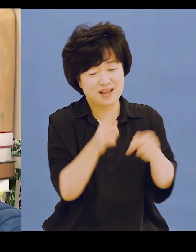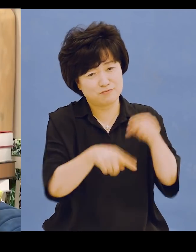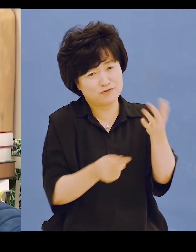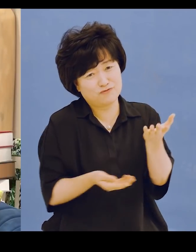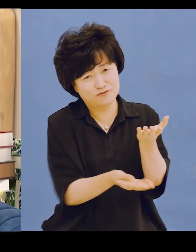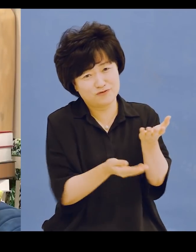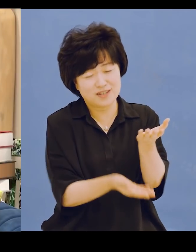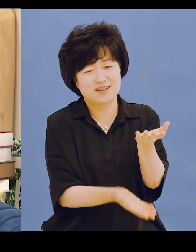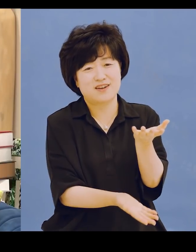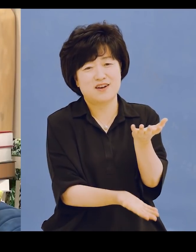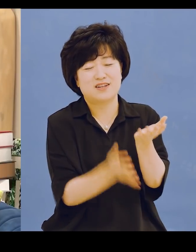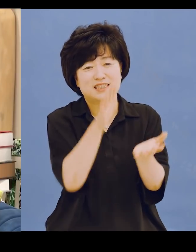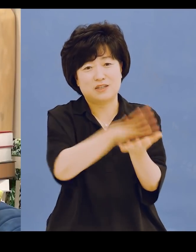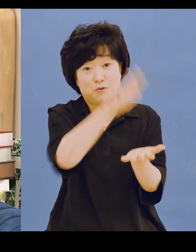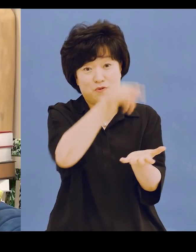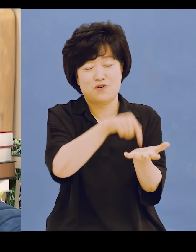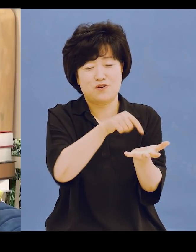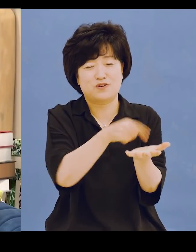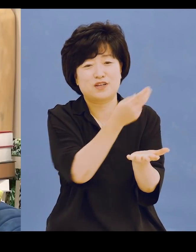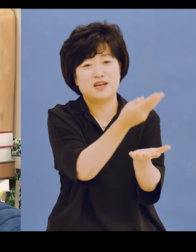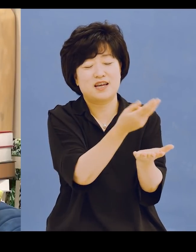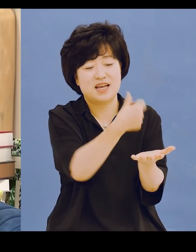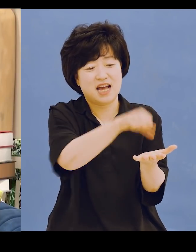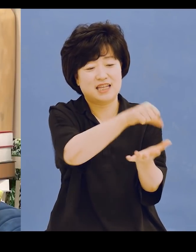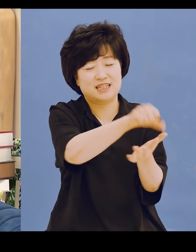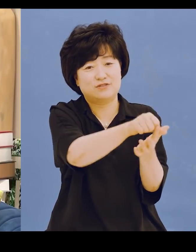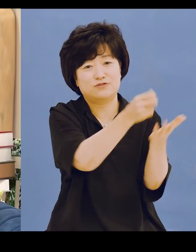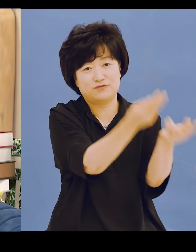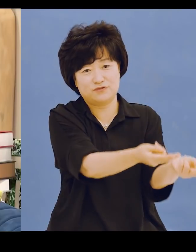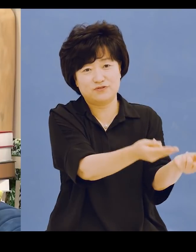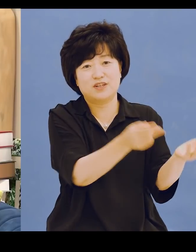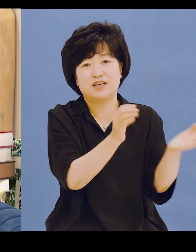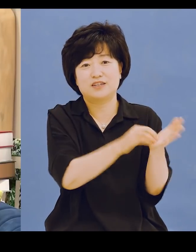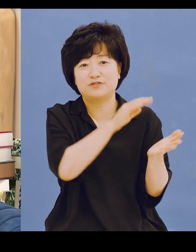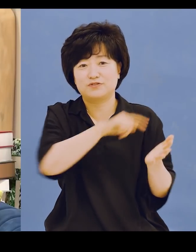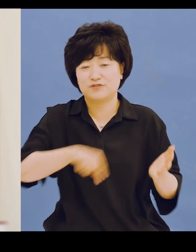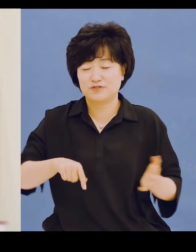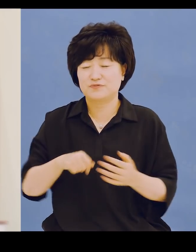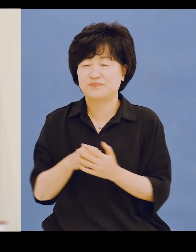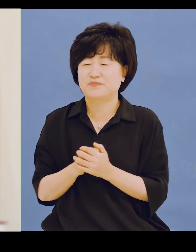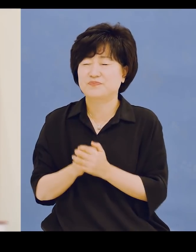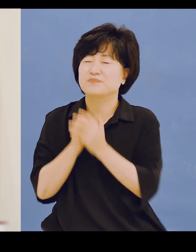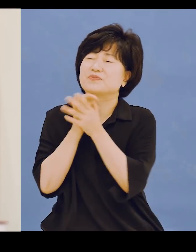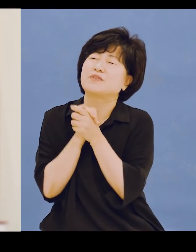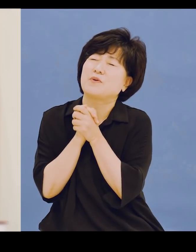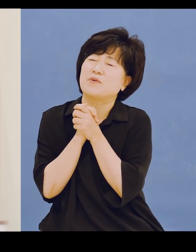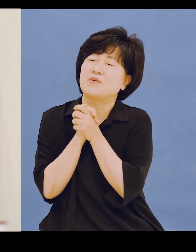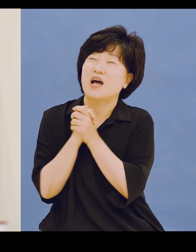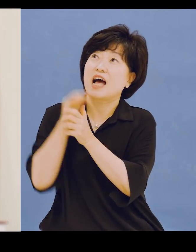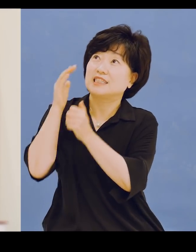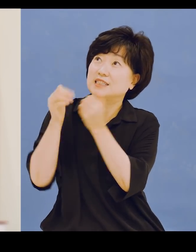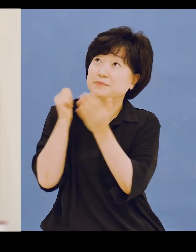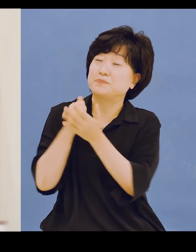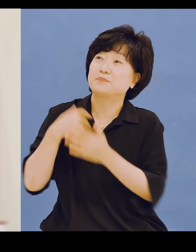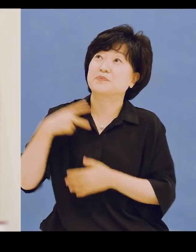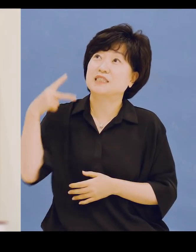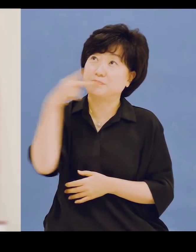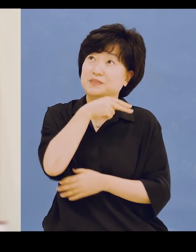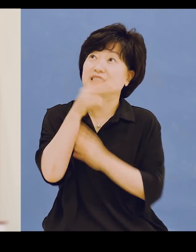그러고는 3박 4일 하루에 5번씩 하는 예배가 끝나고 나면은 저는 하나님께 이런 말을 하죠. 금년도